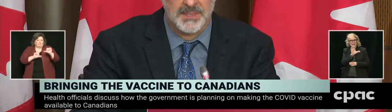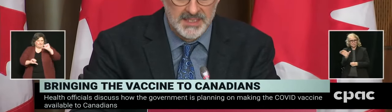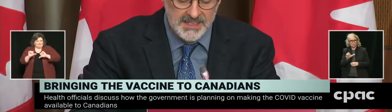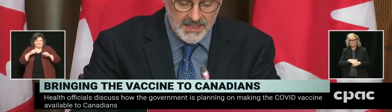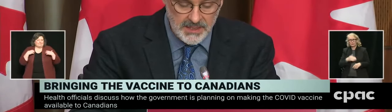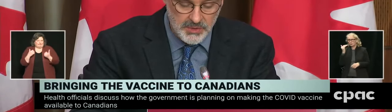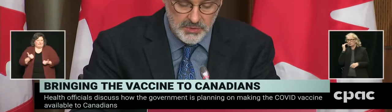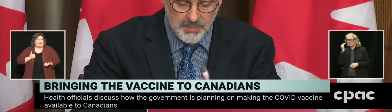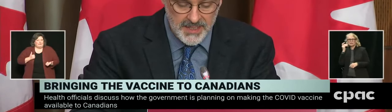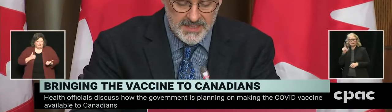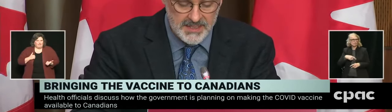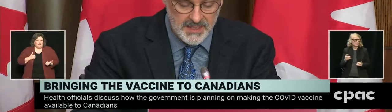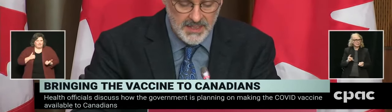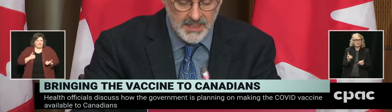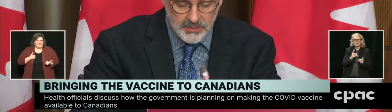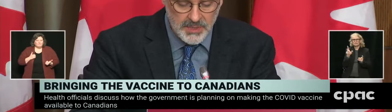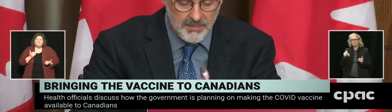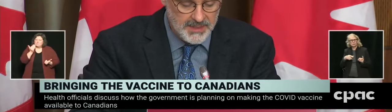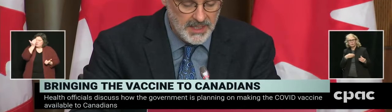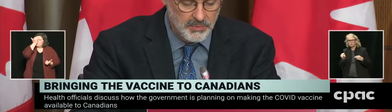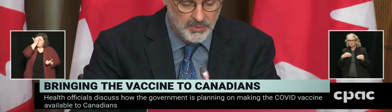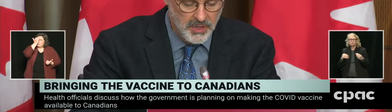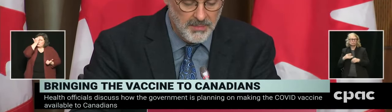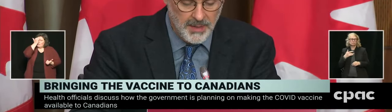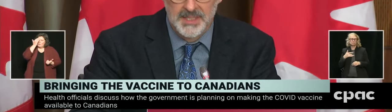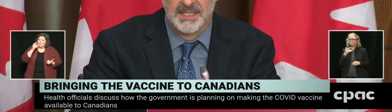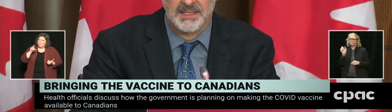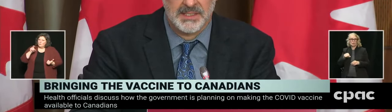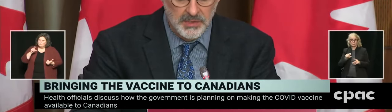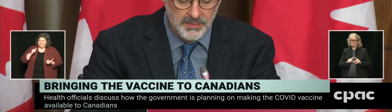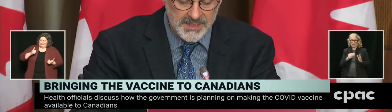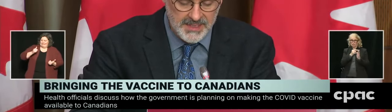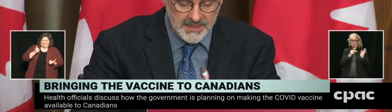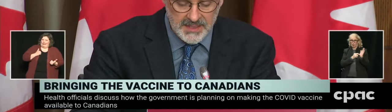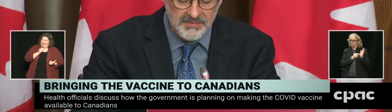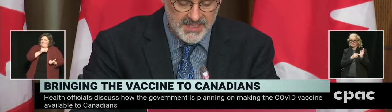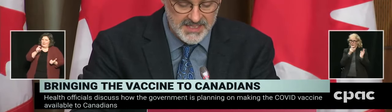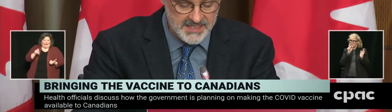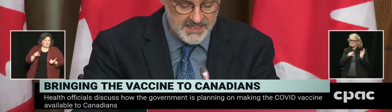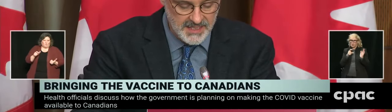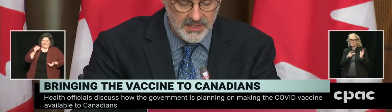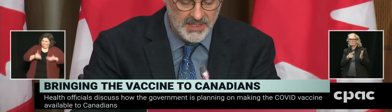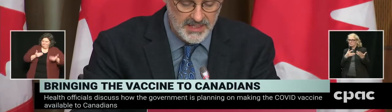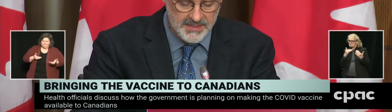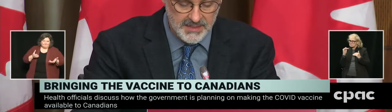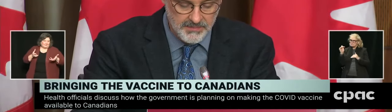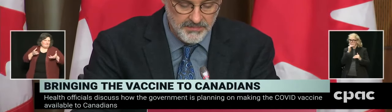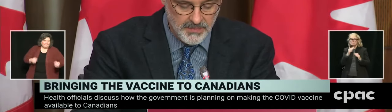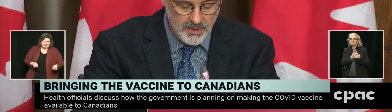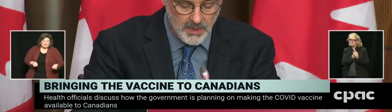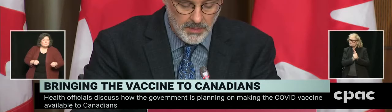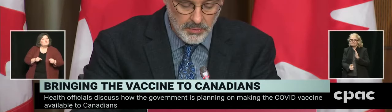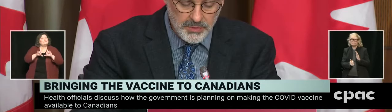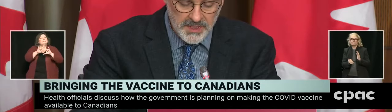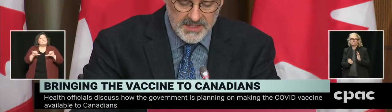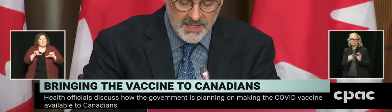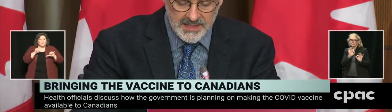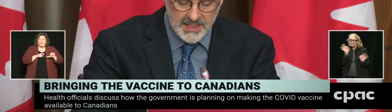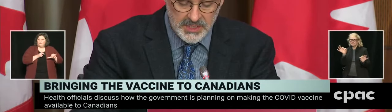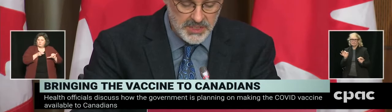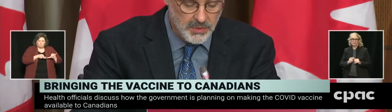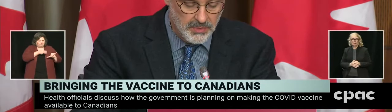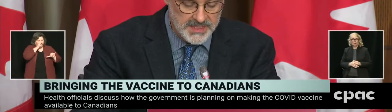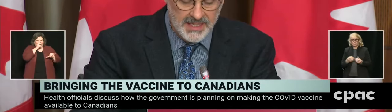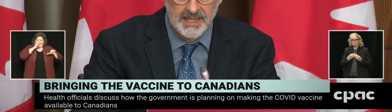de rapidité et de souplesse, tout en maintenant nos normes en matière d'innocuité, d'efficacité et de qualité. Beaucoup de temps